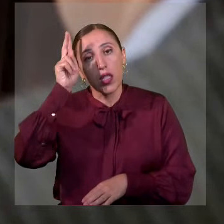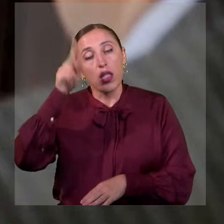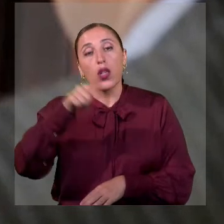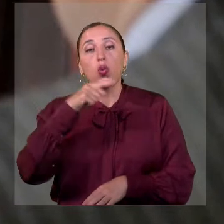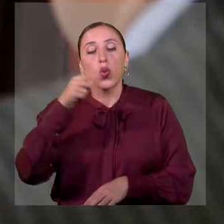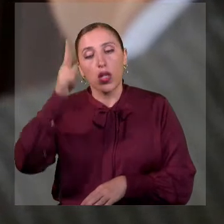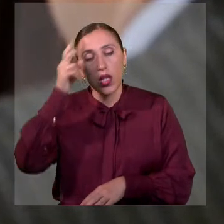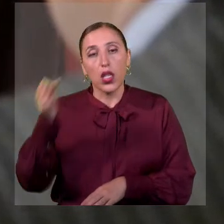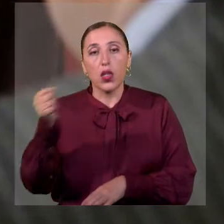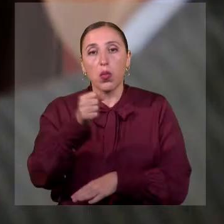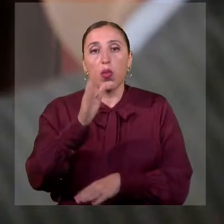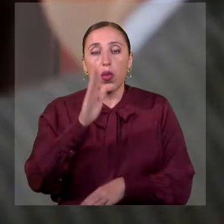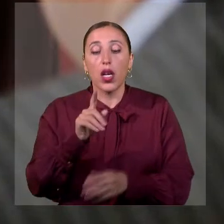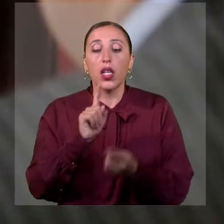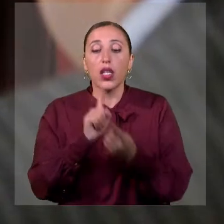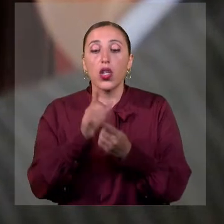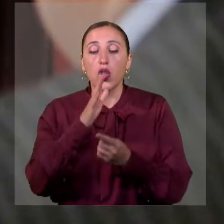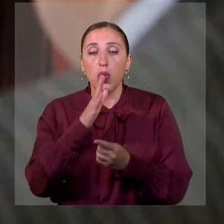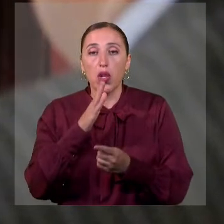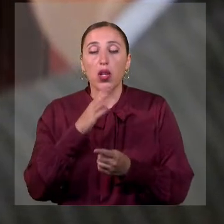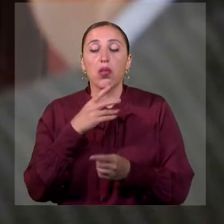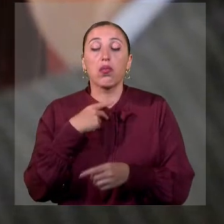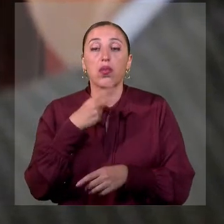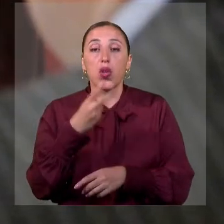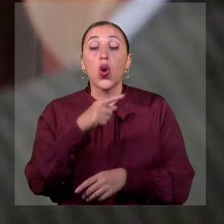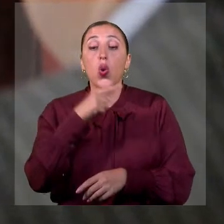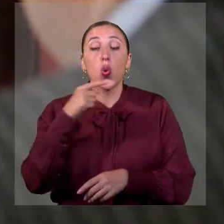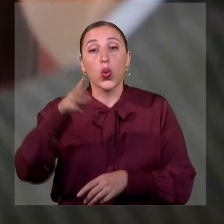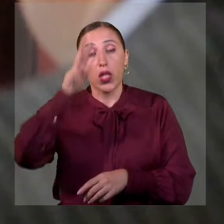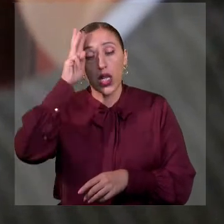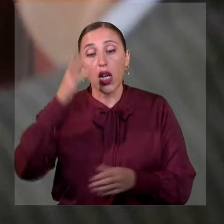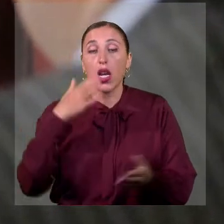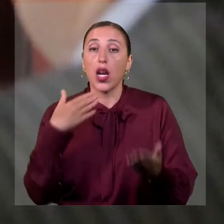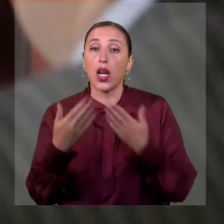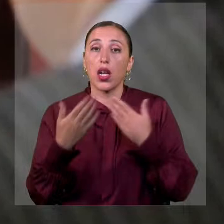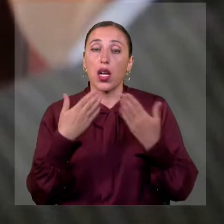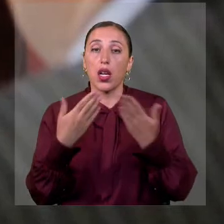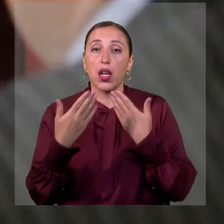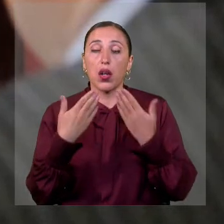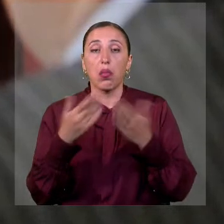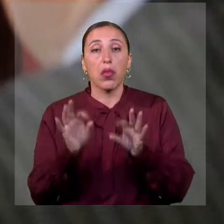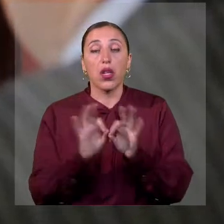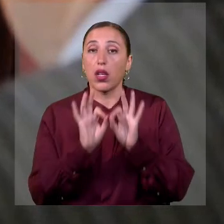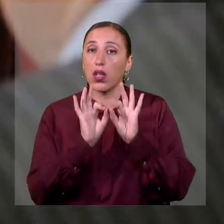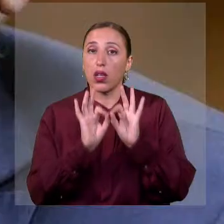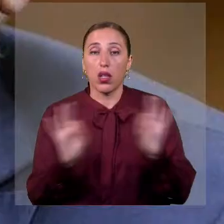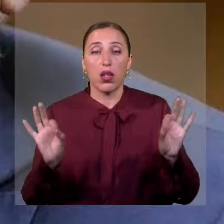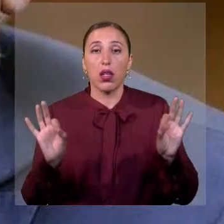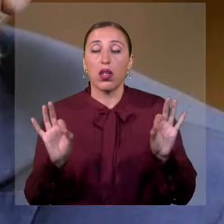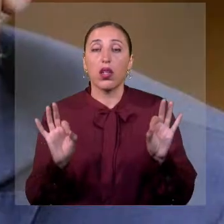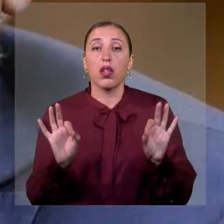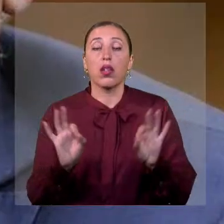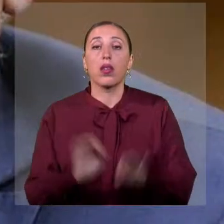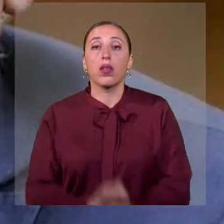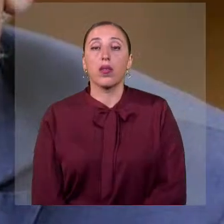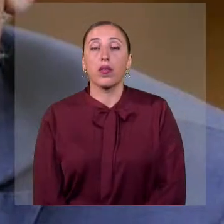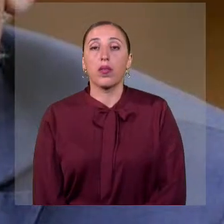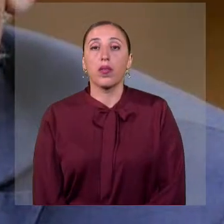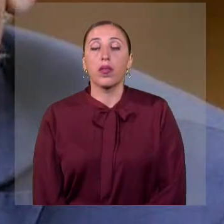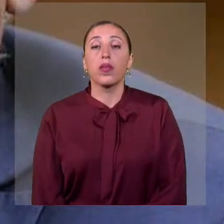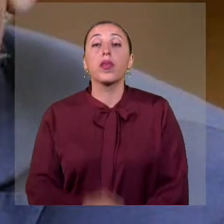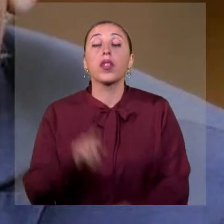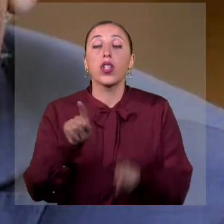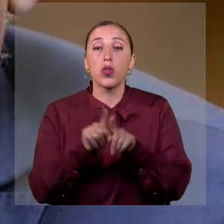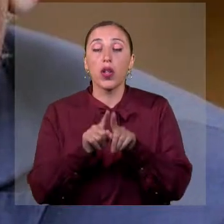Մենք արձանագրեցինք, որ այժմ ռուս-իրանական հարաբերությունները գտնվում են իրենց լավագույն փուլերից մեկում, գրել է իրանցի դիվանագետը, նաև